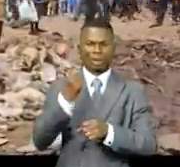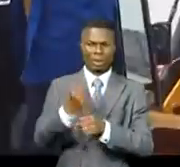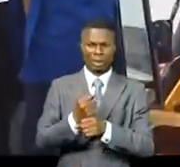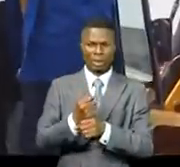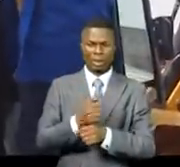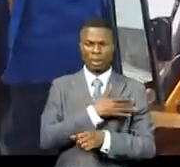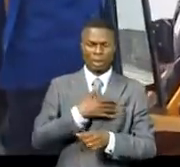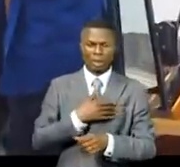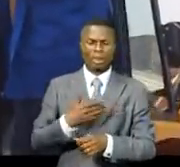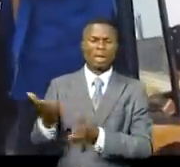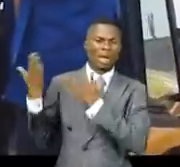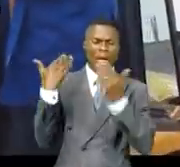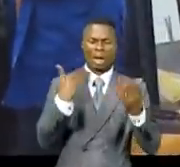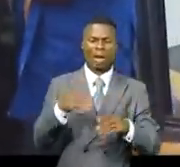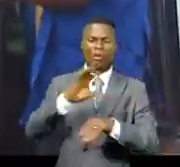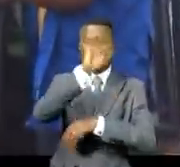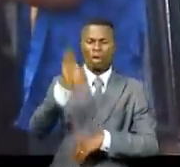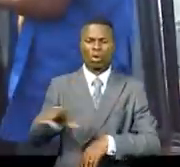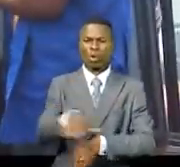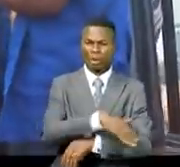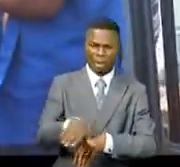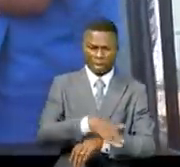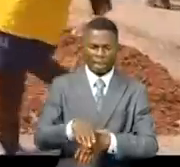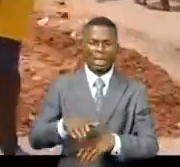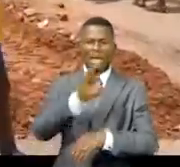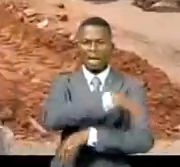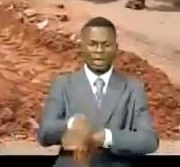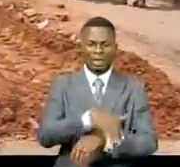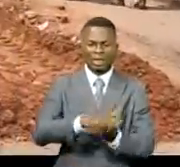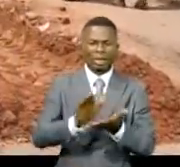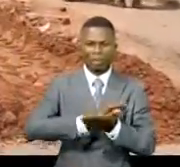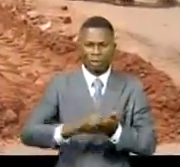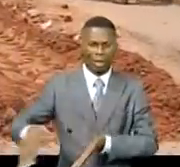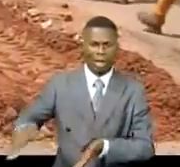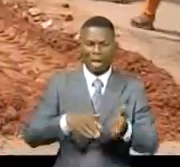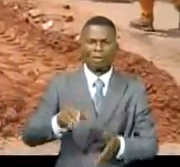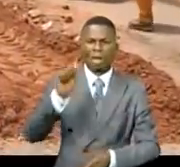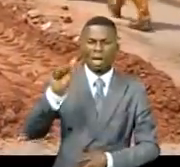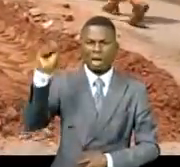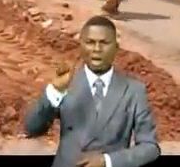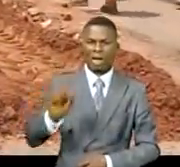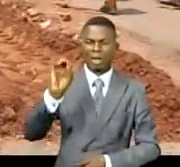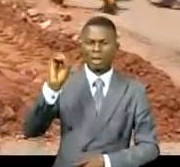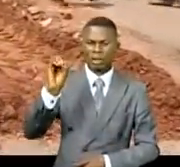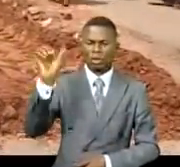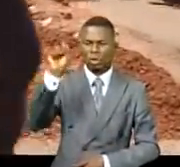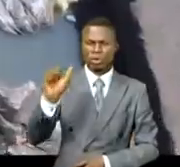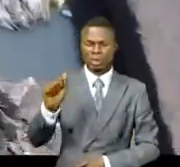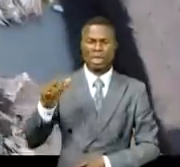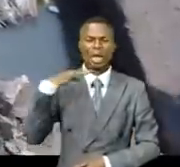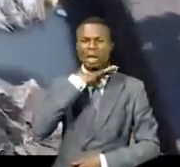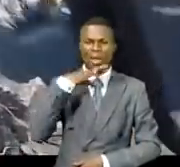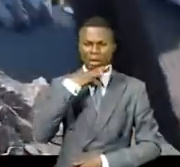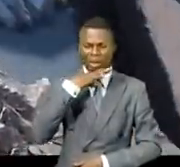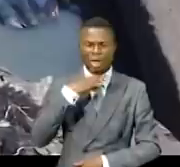dénommée Sukola Ngiringiri, entendait assainir Ngiringiri. Les avenues telles que Asosa, Ngiringiri, Gambela et autres